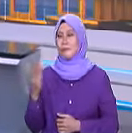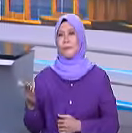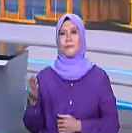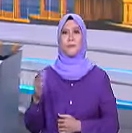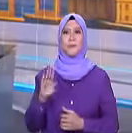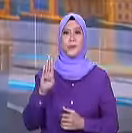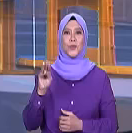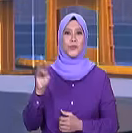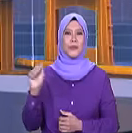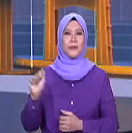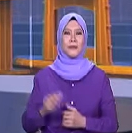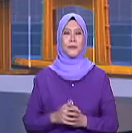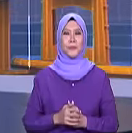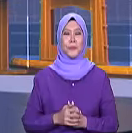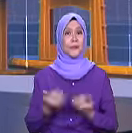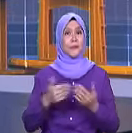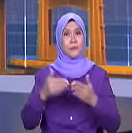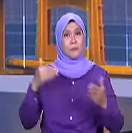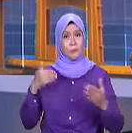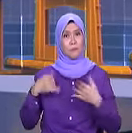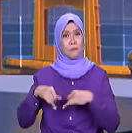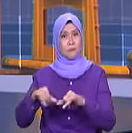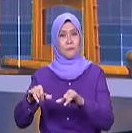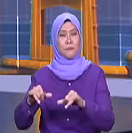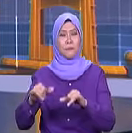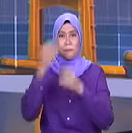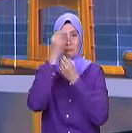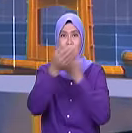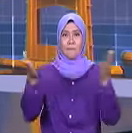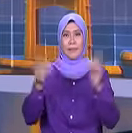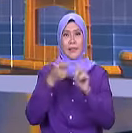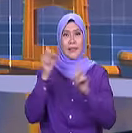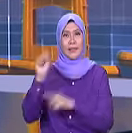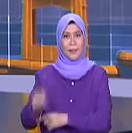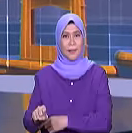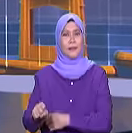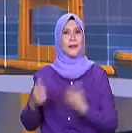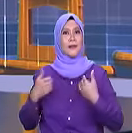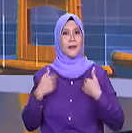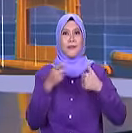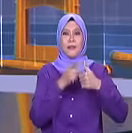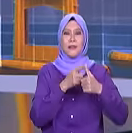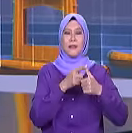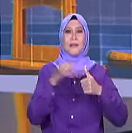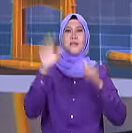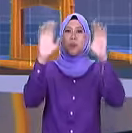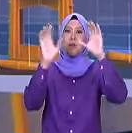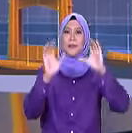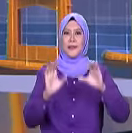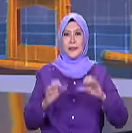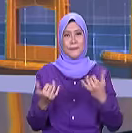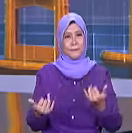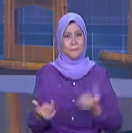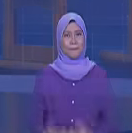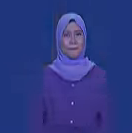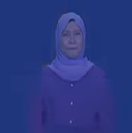Wuma. Sebelum kita teruskan dengan perkembangan berita dari selatan, kita dapatkan dahulu ramalan cuaca semasa.